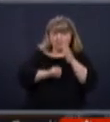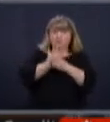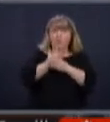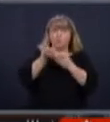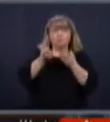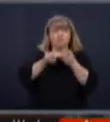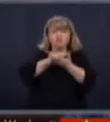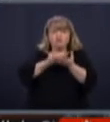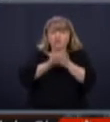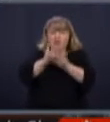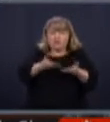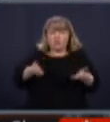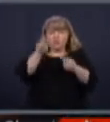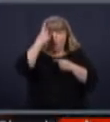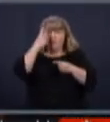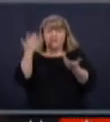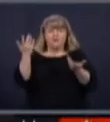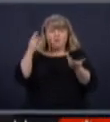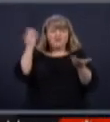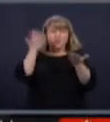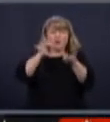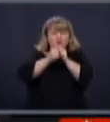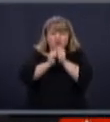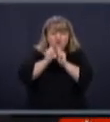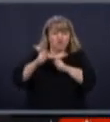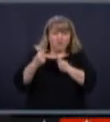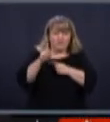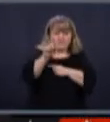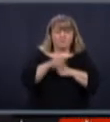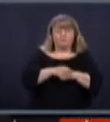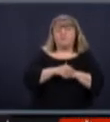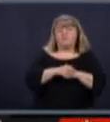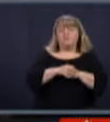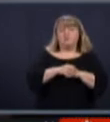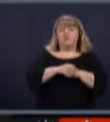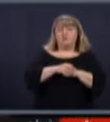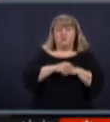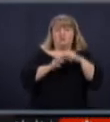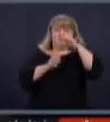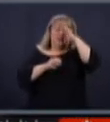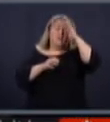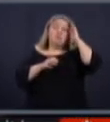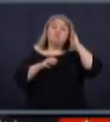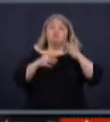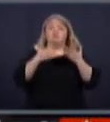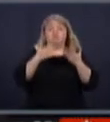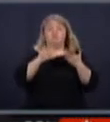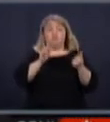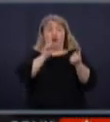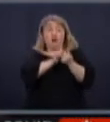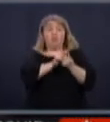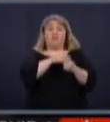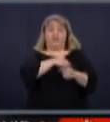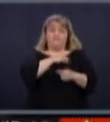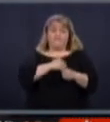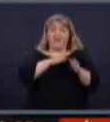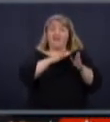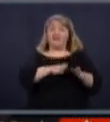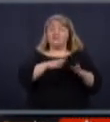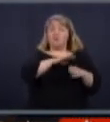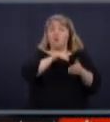positionner? Bien, j'ai été capable d'abord de rencontrer la mairesse de Montréal, Valérie